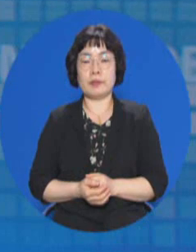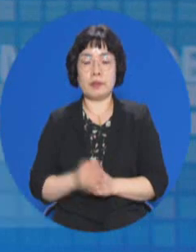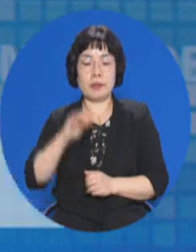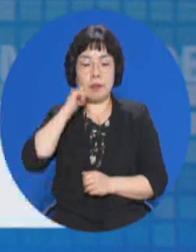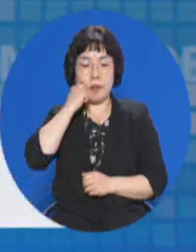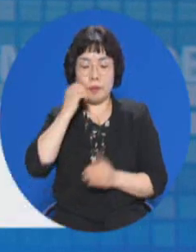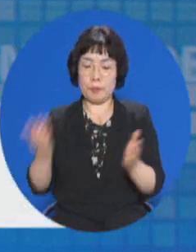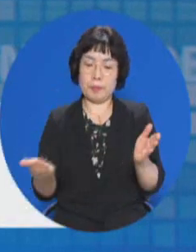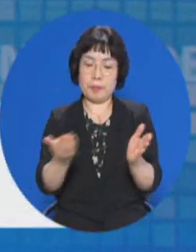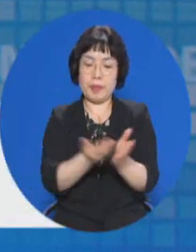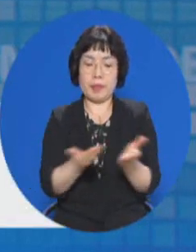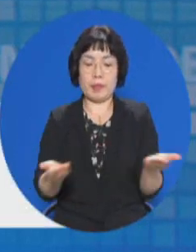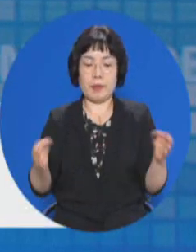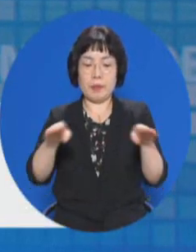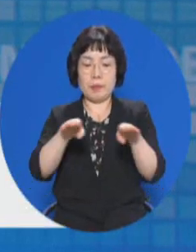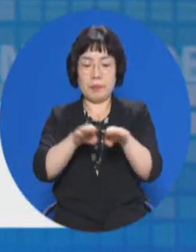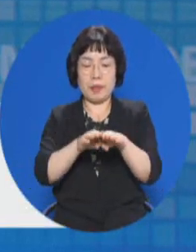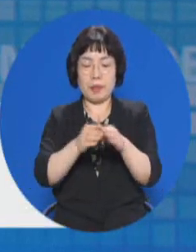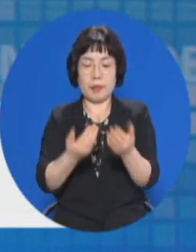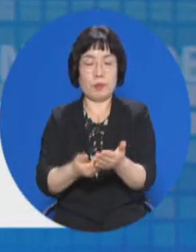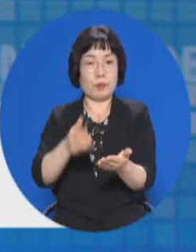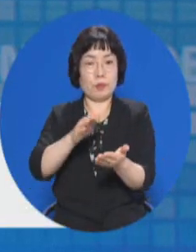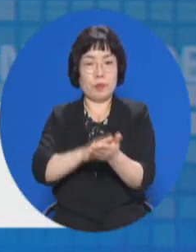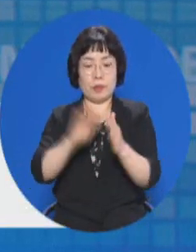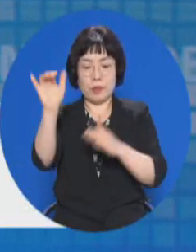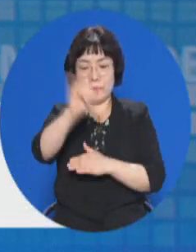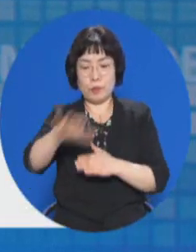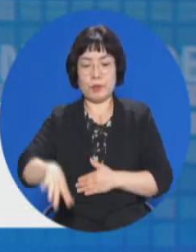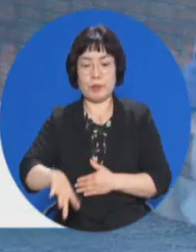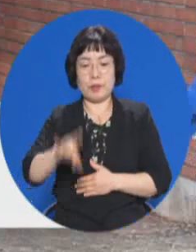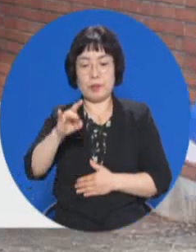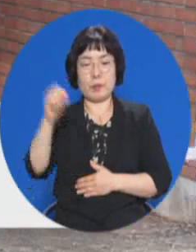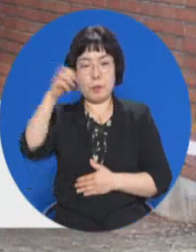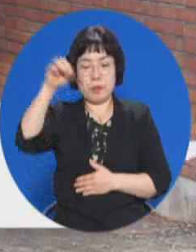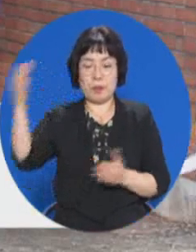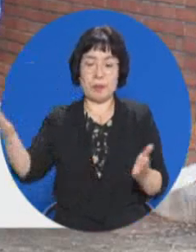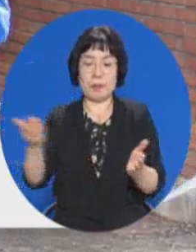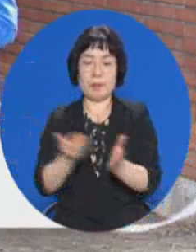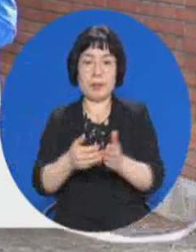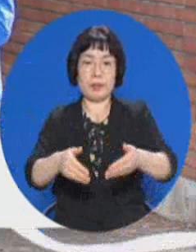열악한 항만 의료 인프라를 개선하기 위한 시설이 전국 최초로 광양항에 들어섰습니다.